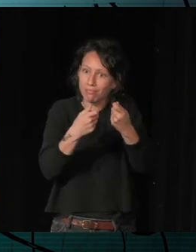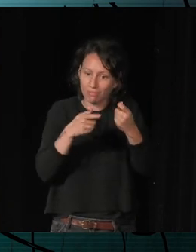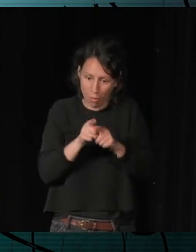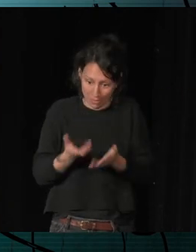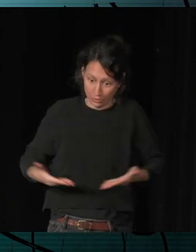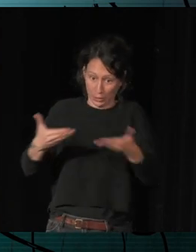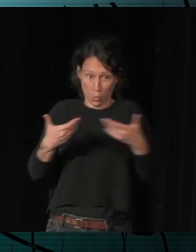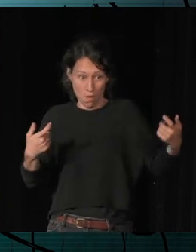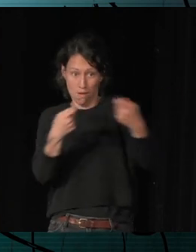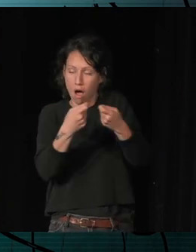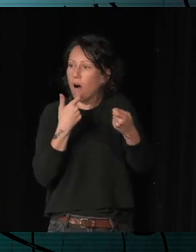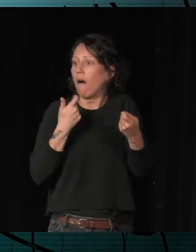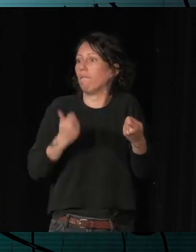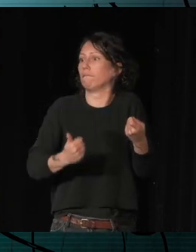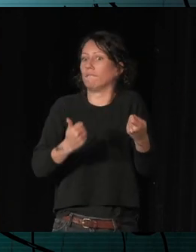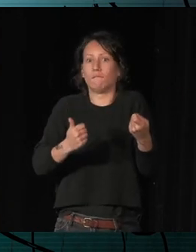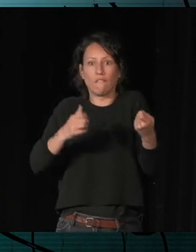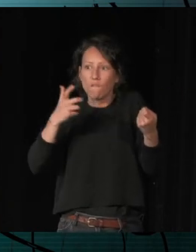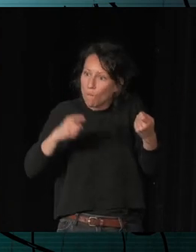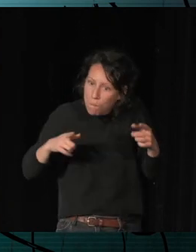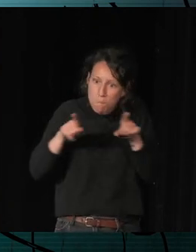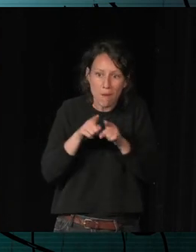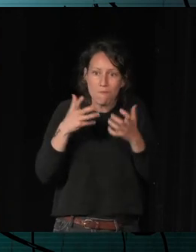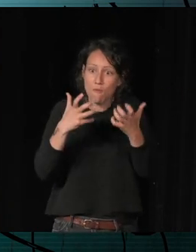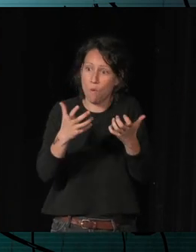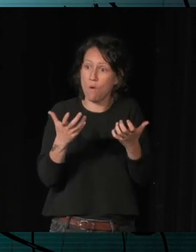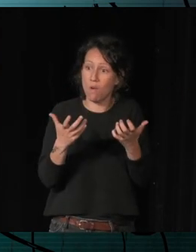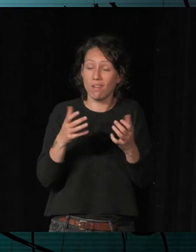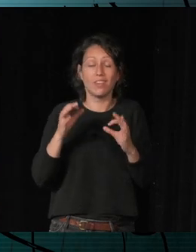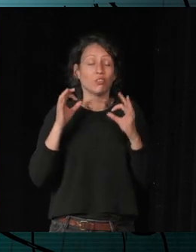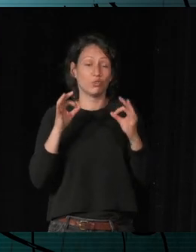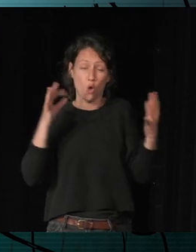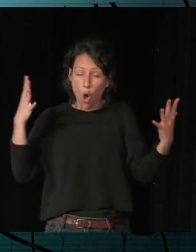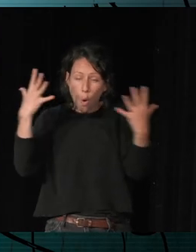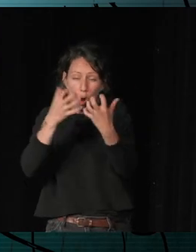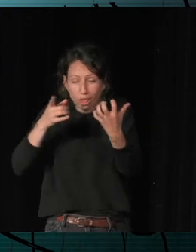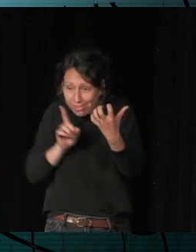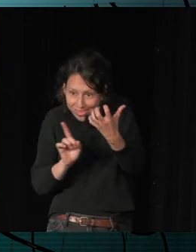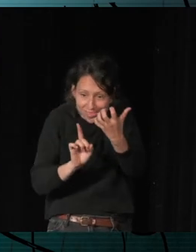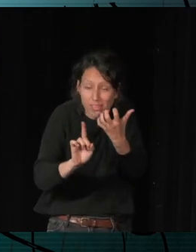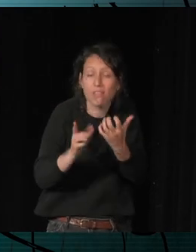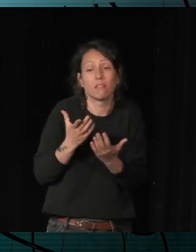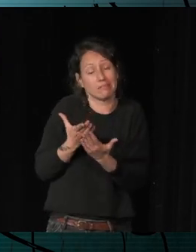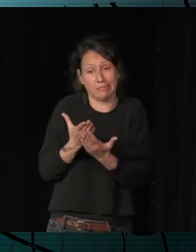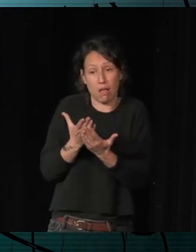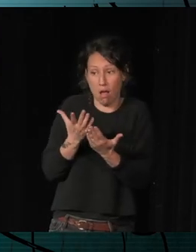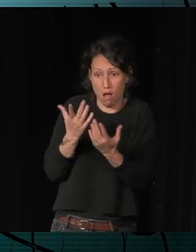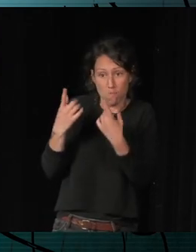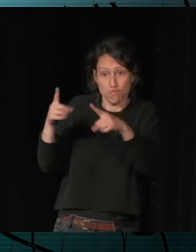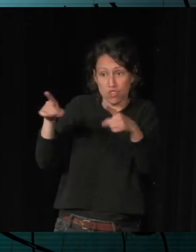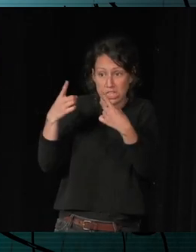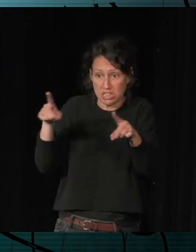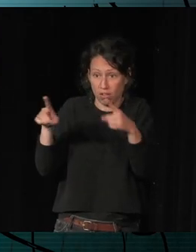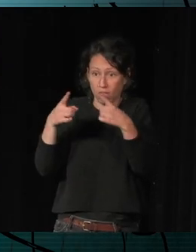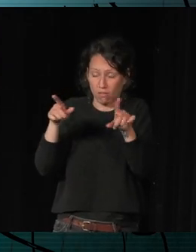situation en fait il s'avère que dans ce là la musique est pas du tout interactive et que le gars soit il avait bien pensé à peu près la façon de jouer